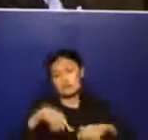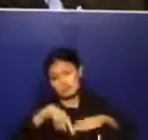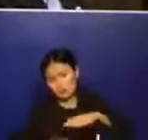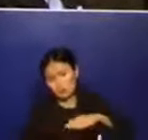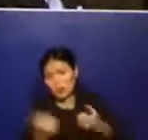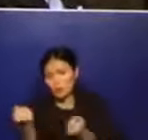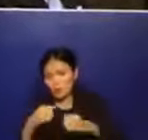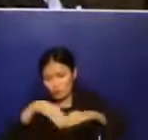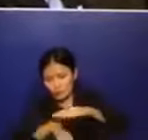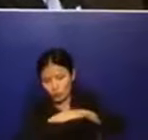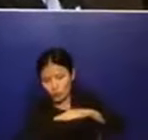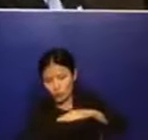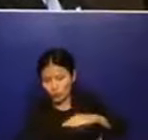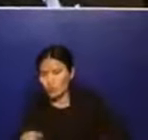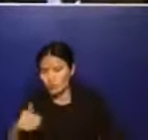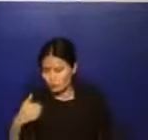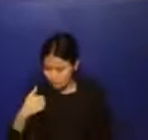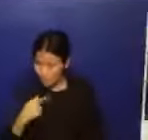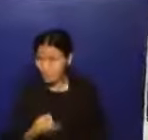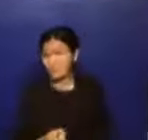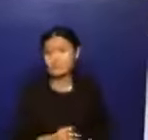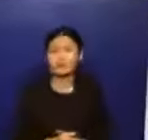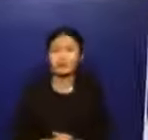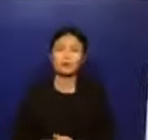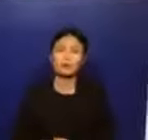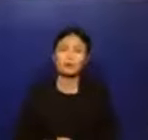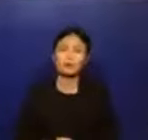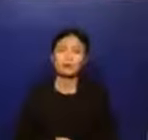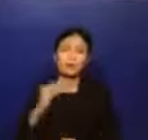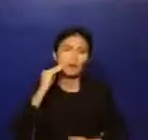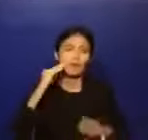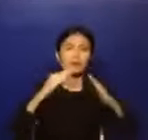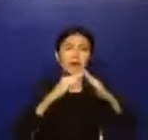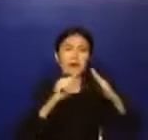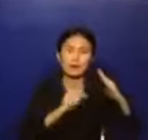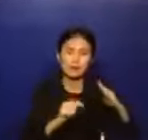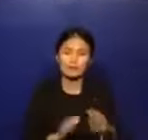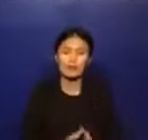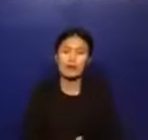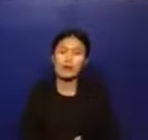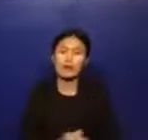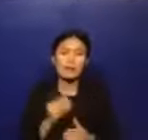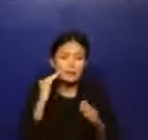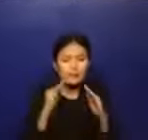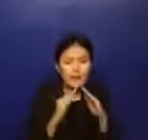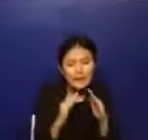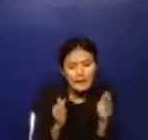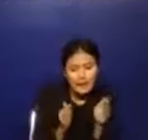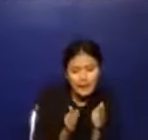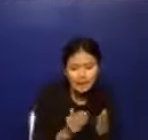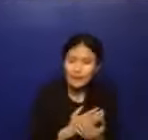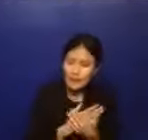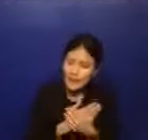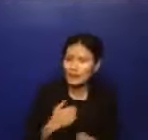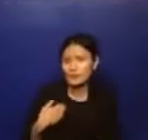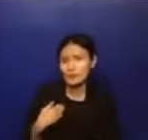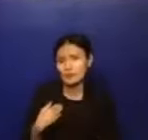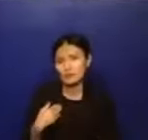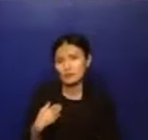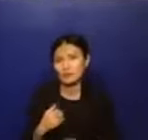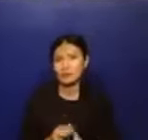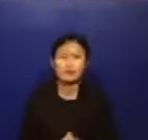คนจะรักนะคะไม่ต้องอยู่บ้านหลังใหญ่โตเขาก็รักนะคะคนจะรักอยู่บ้านเพื่อนในซอยเล็กๆในซอยหมอเหล็งเข